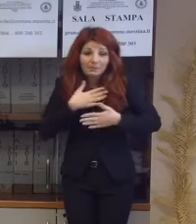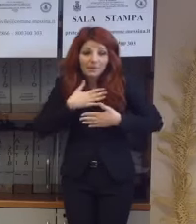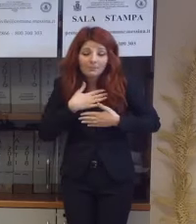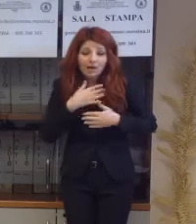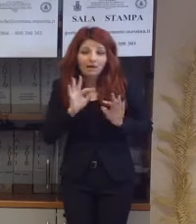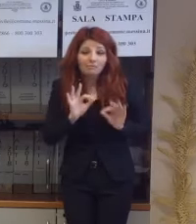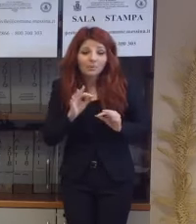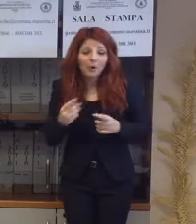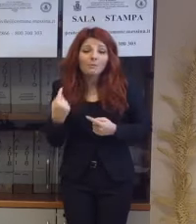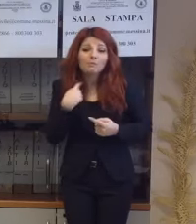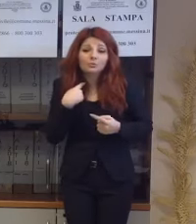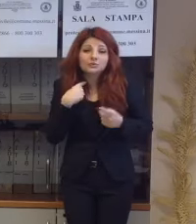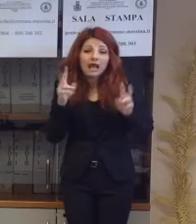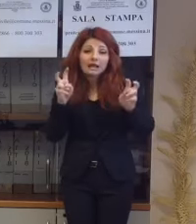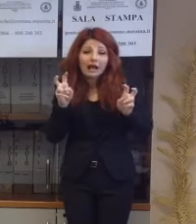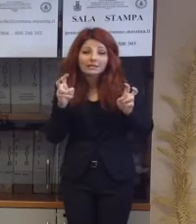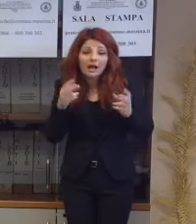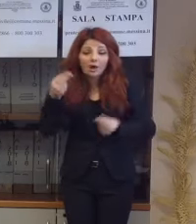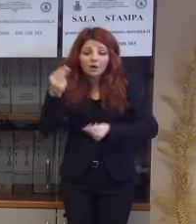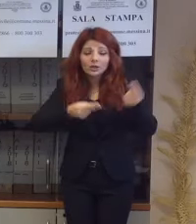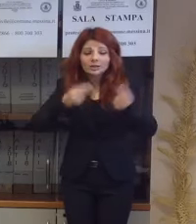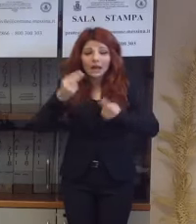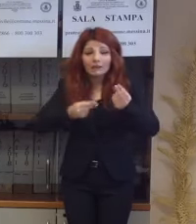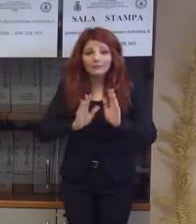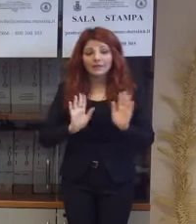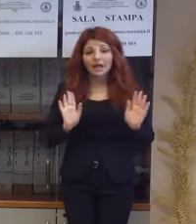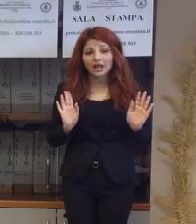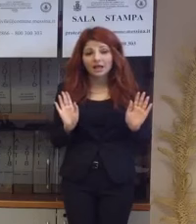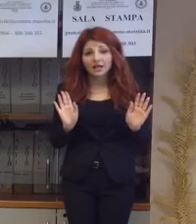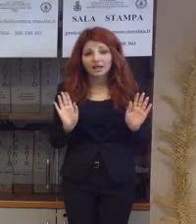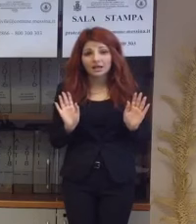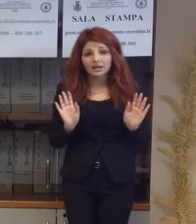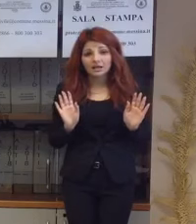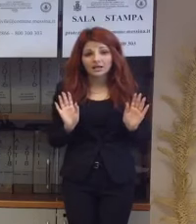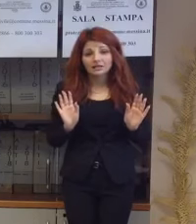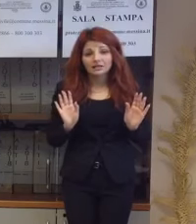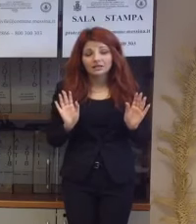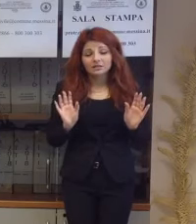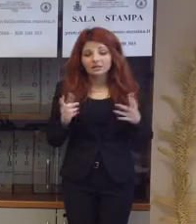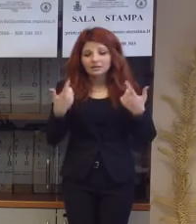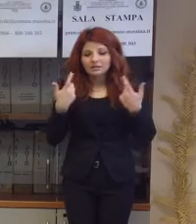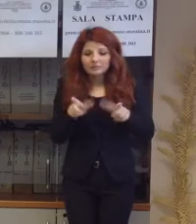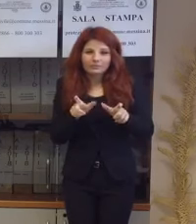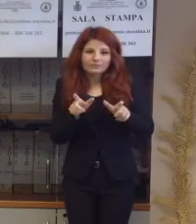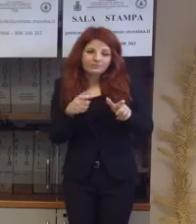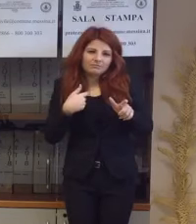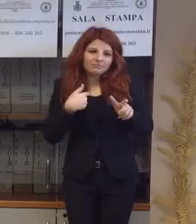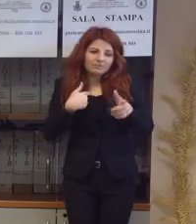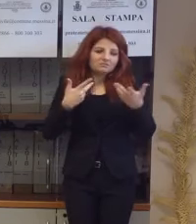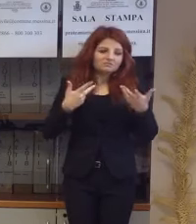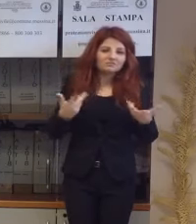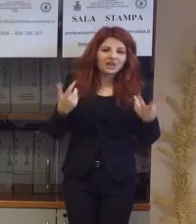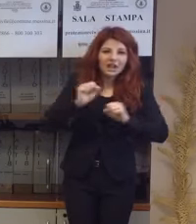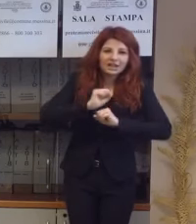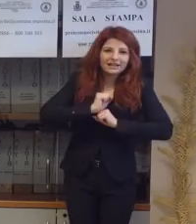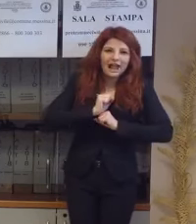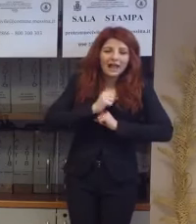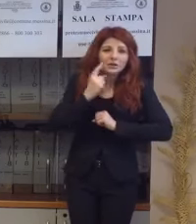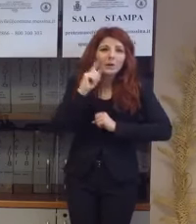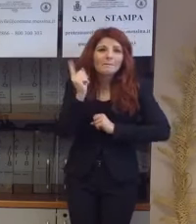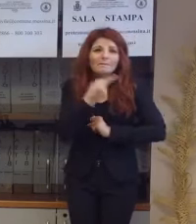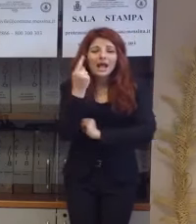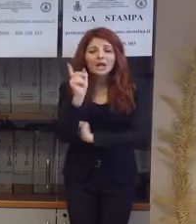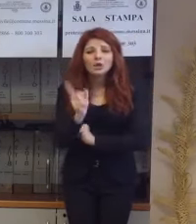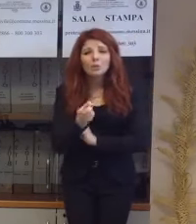perché abbiamo detto che forse era più logico in una norma consentire già